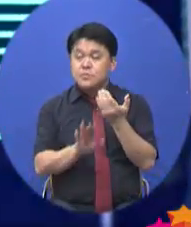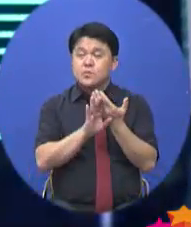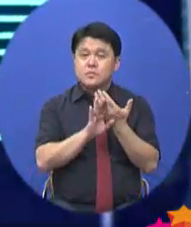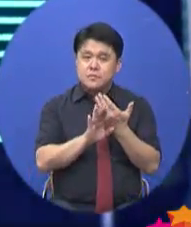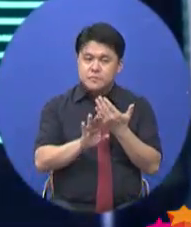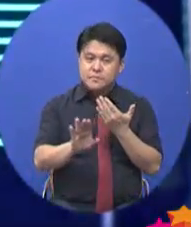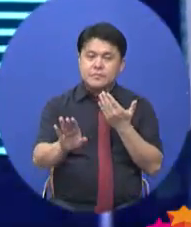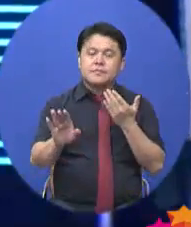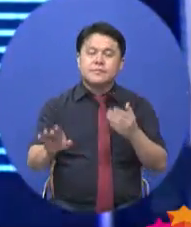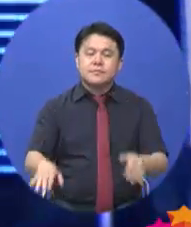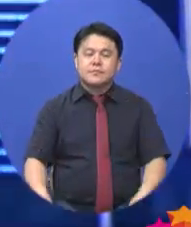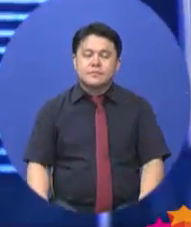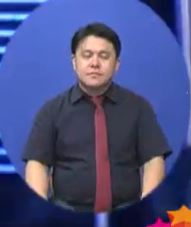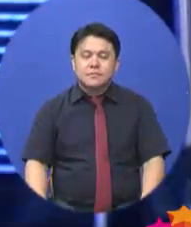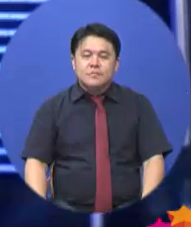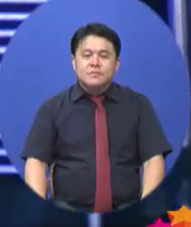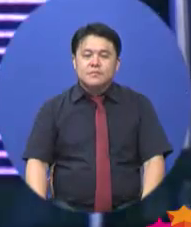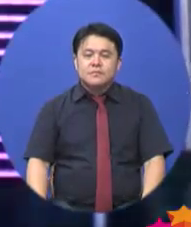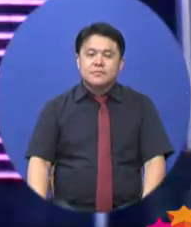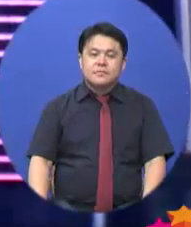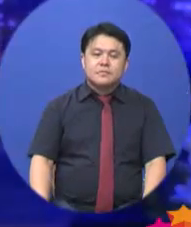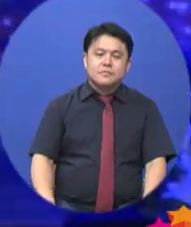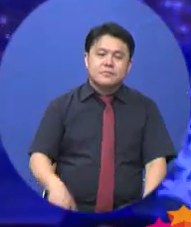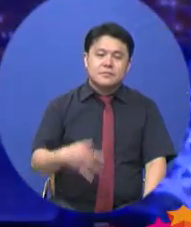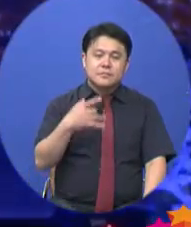부모 되니